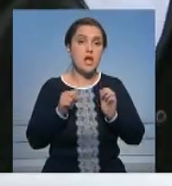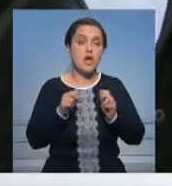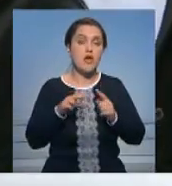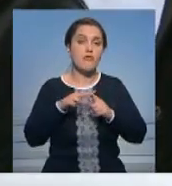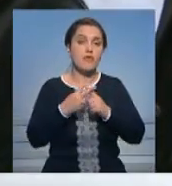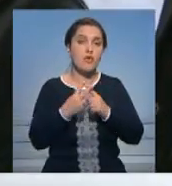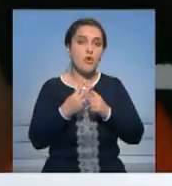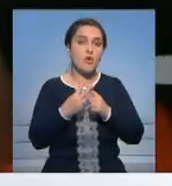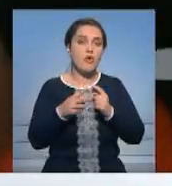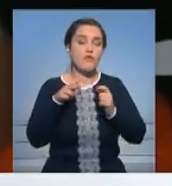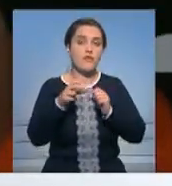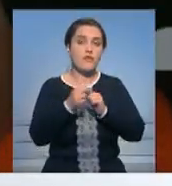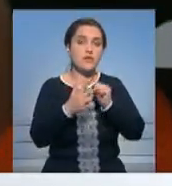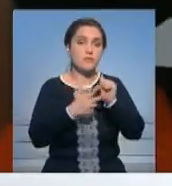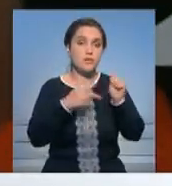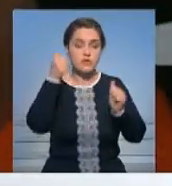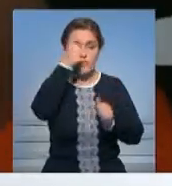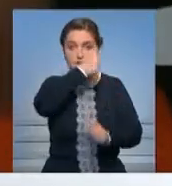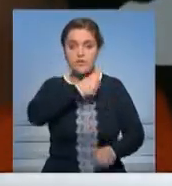половину 2018 года.